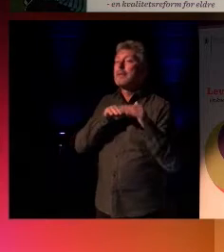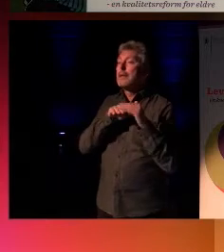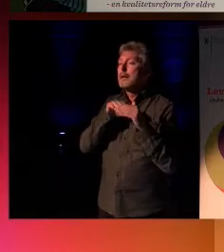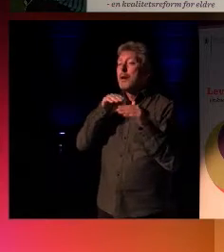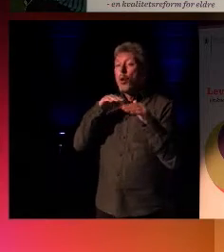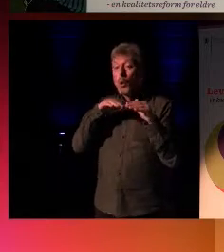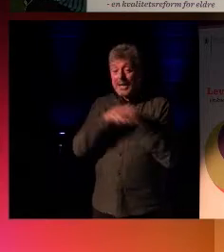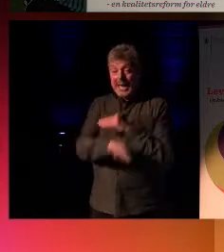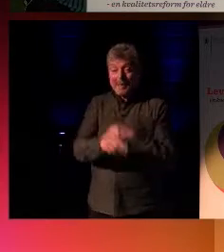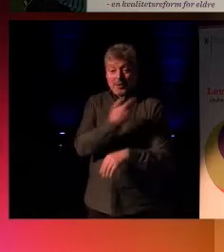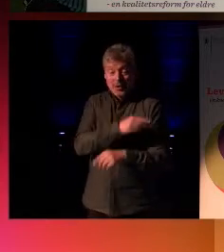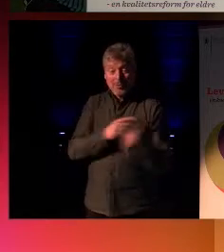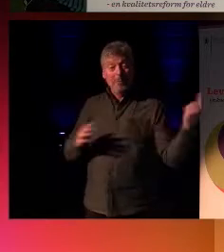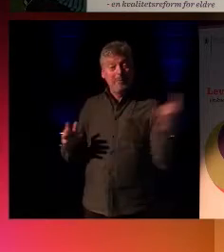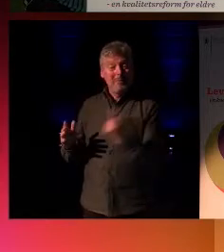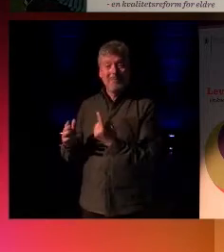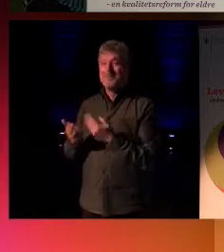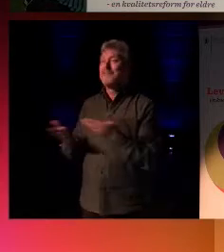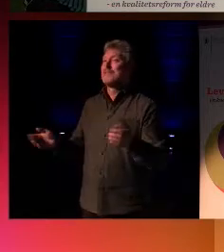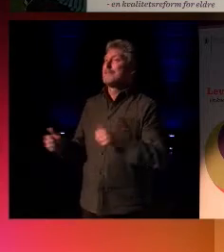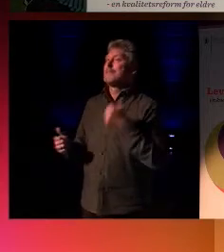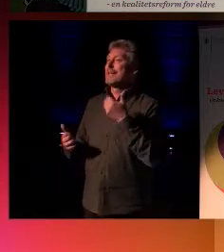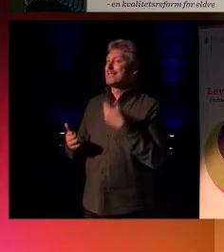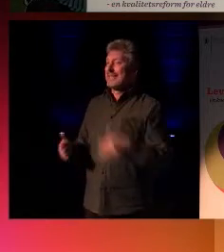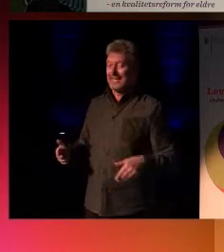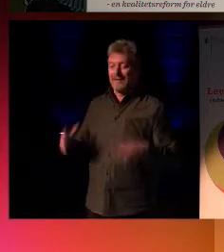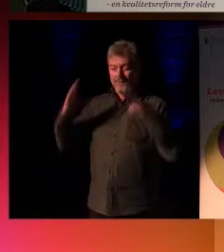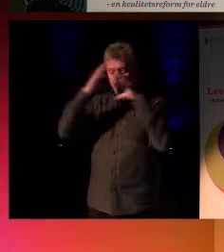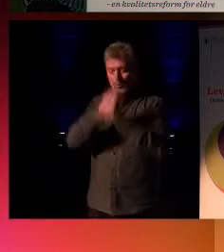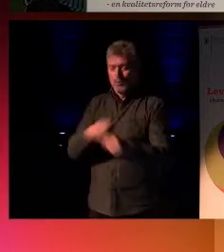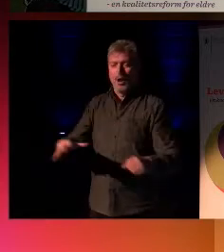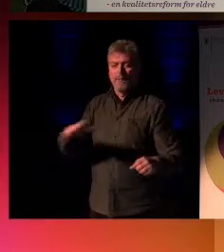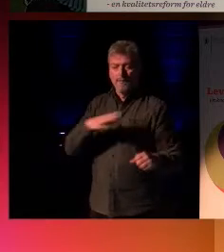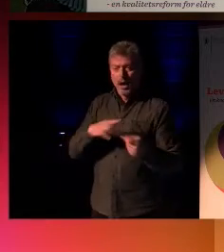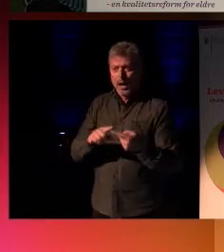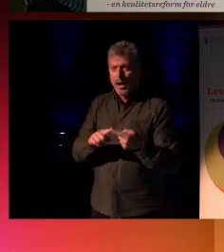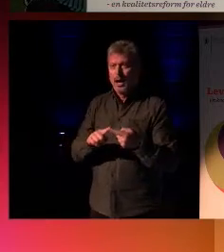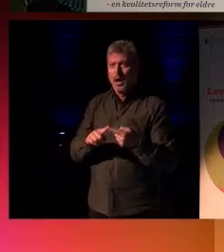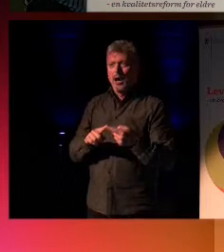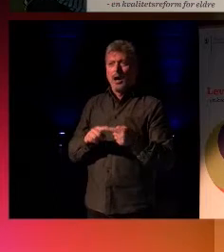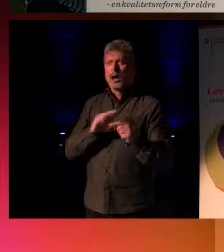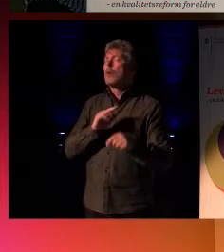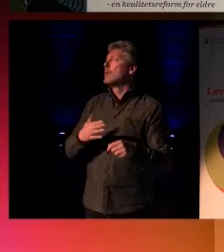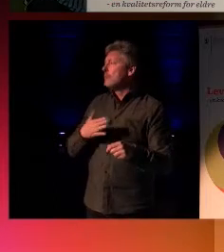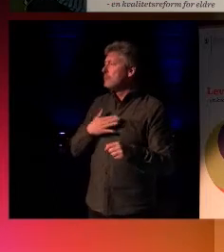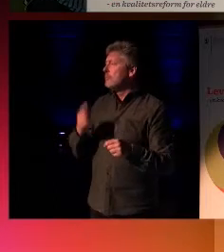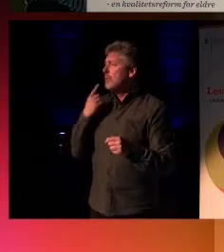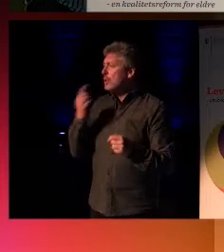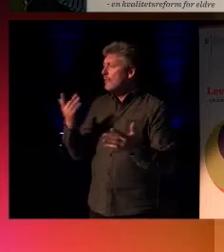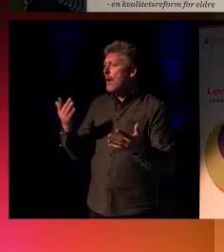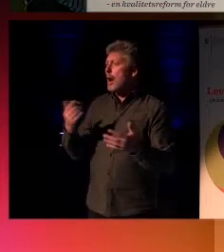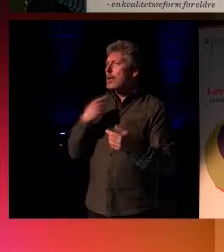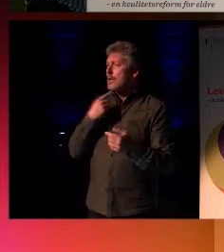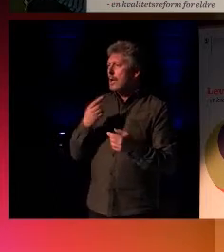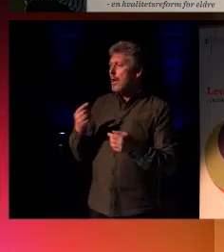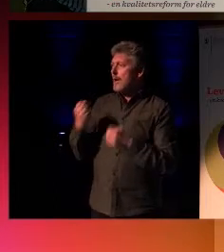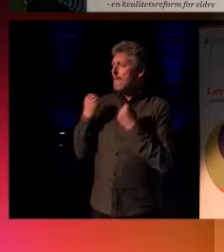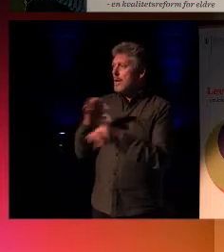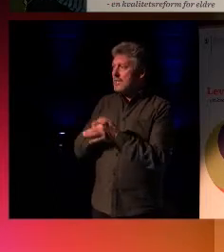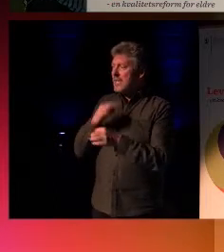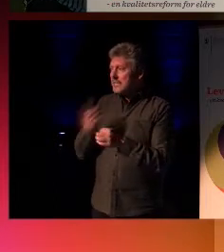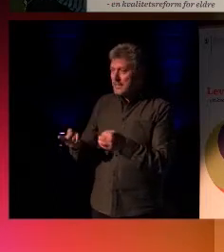Hjemmesykepleien kom da og viste seg fra sin beste side. Det var fokus på fag, og de var opptatt av å høre hva fastlegen mente, og hvordan dette kunne